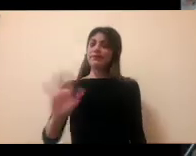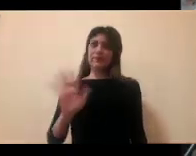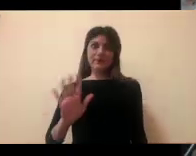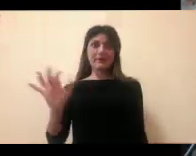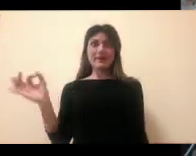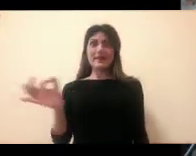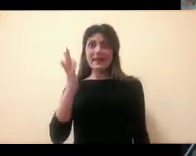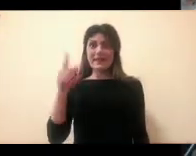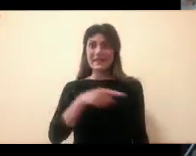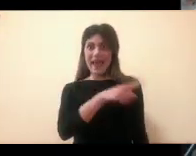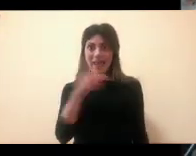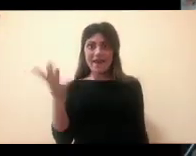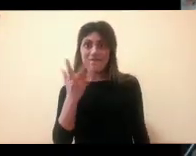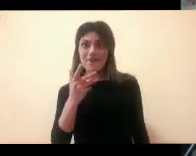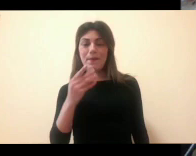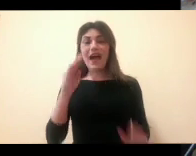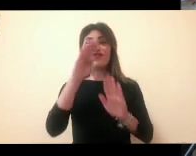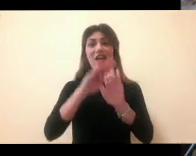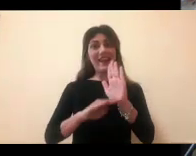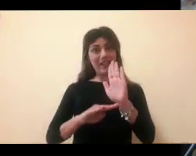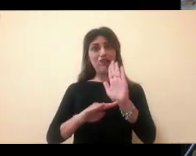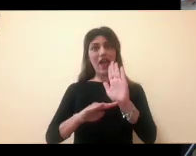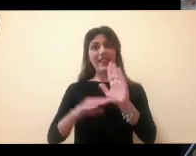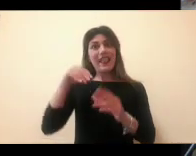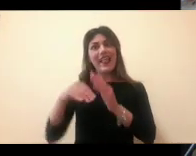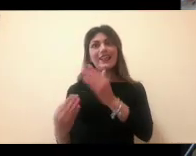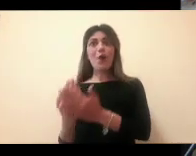Se vi va, trovate la ricetta completa con tutte le dosi nel mio blog